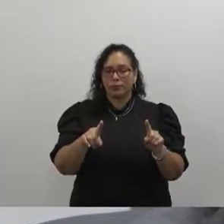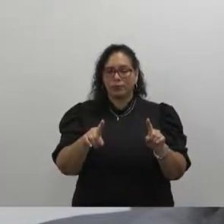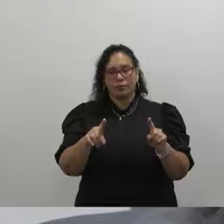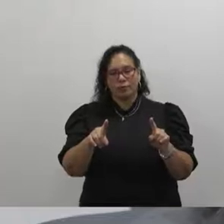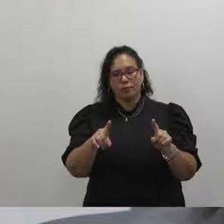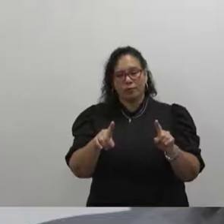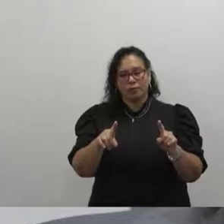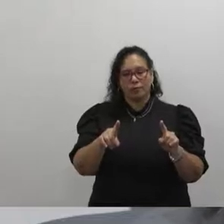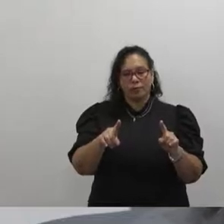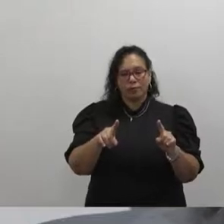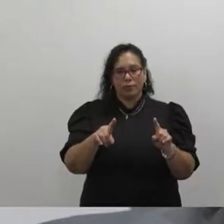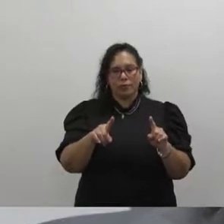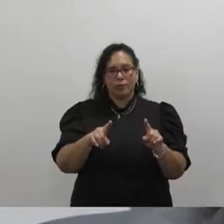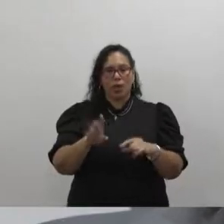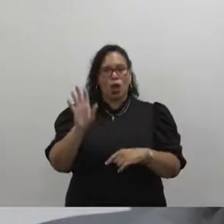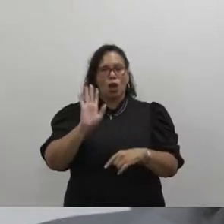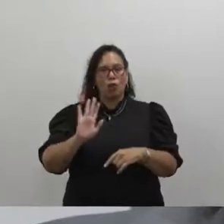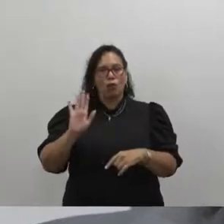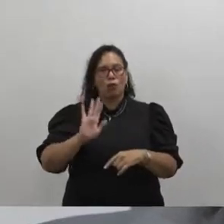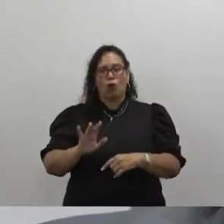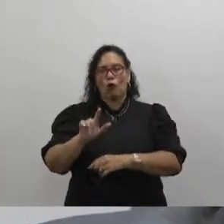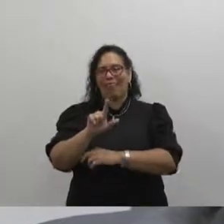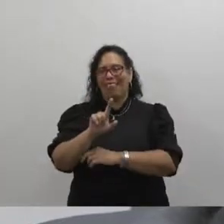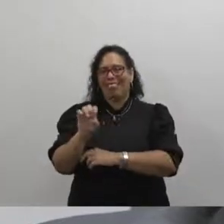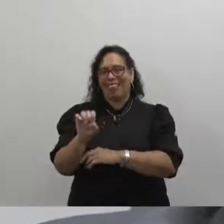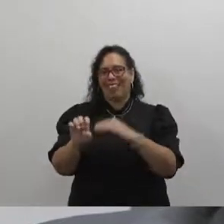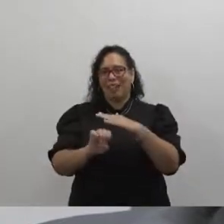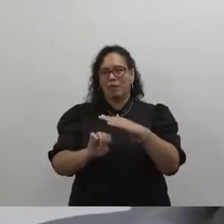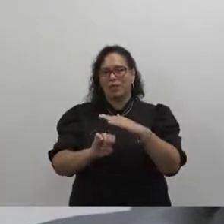một bạn khỏi khát là điện cho là cơ bản đấy nữa